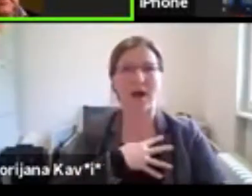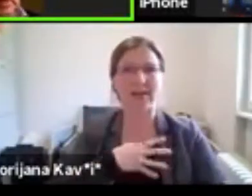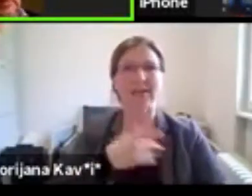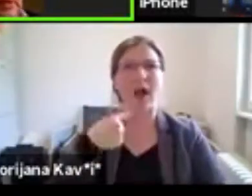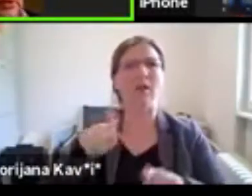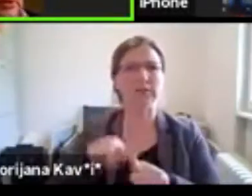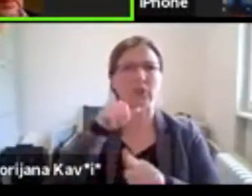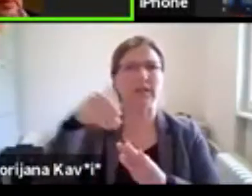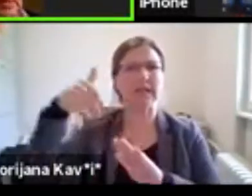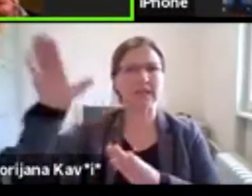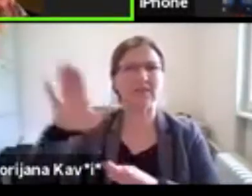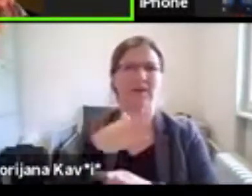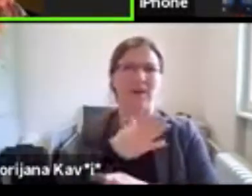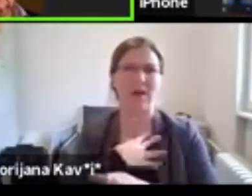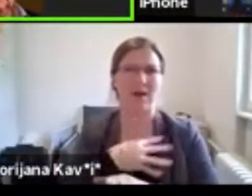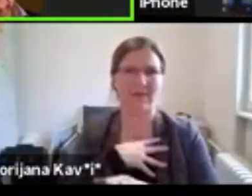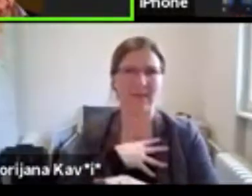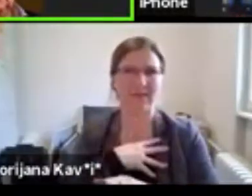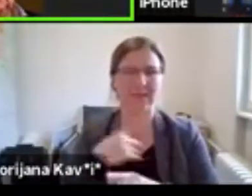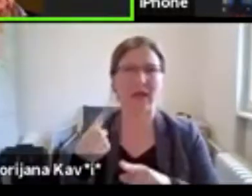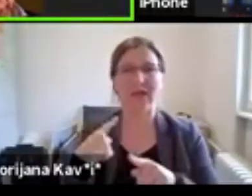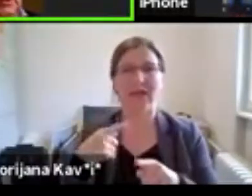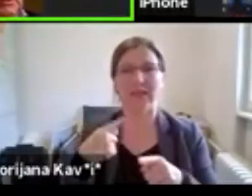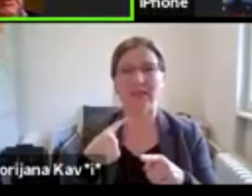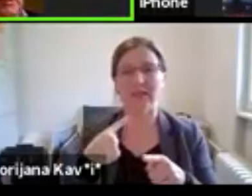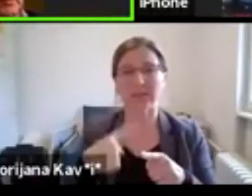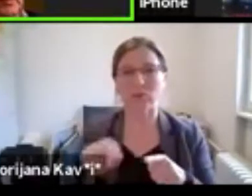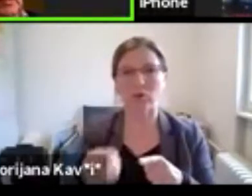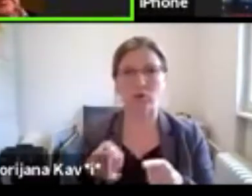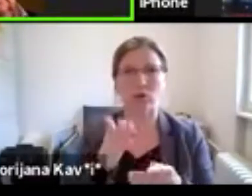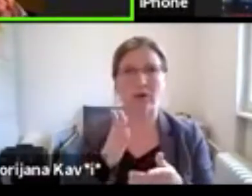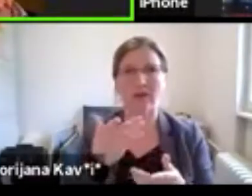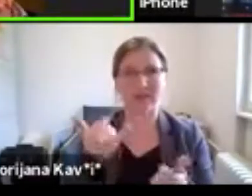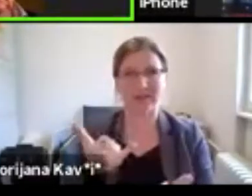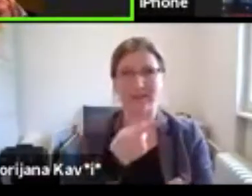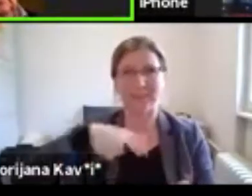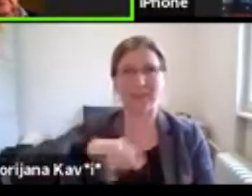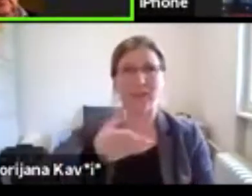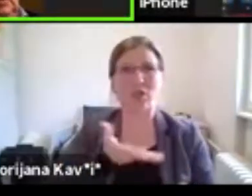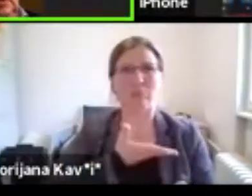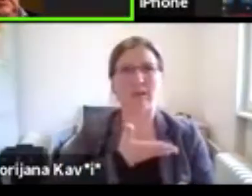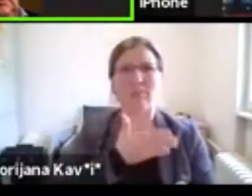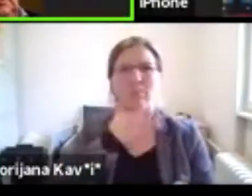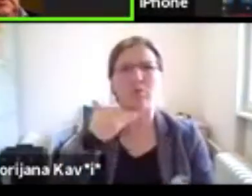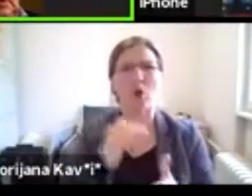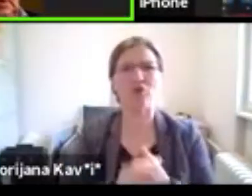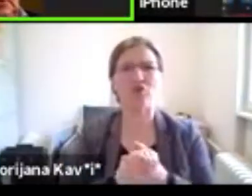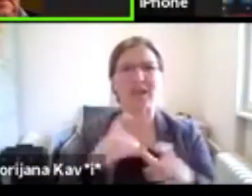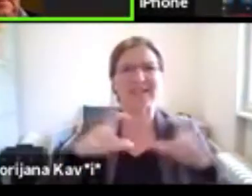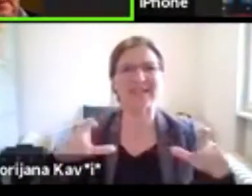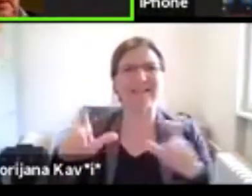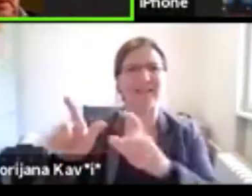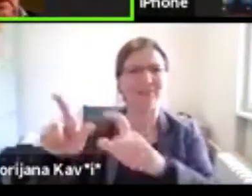izvan granica Lijepe naše, pa zato dolazi čitav niz čestitki i ne samo ovdje iz Hrvatske,